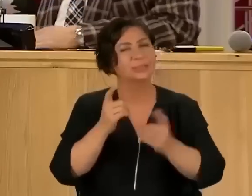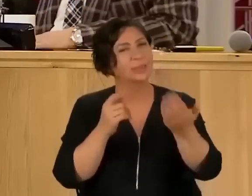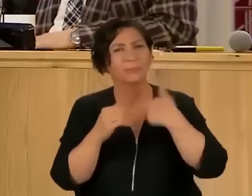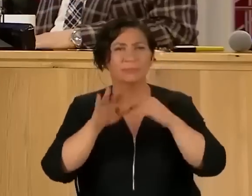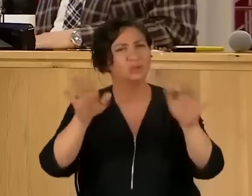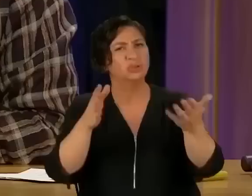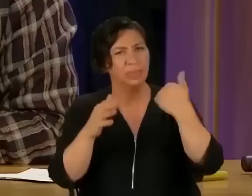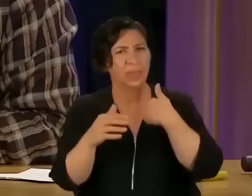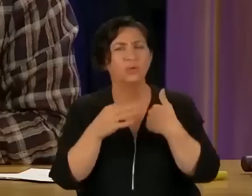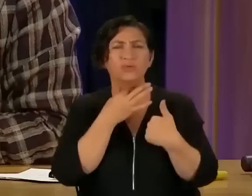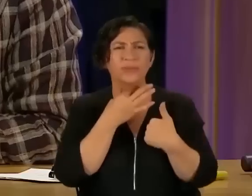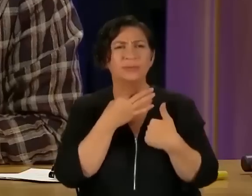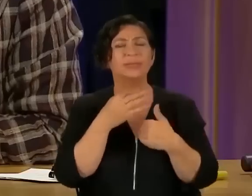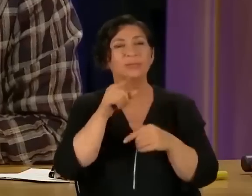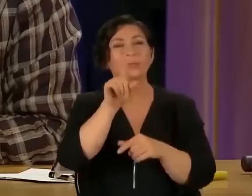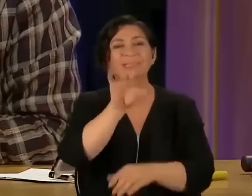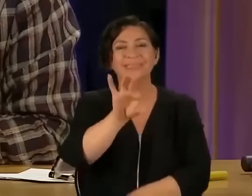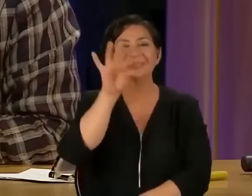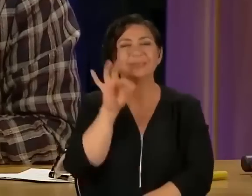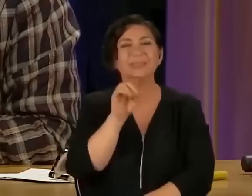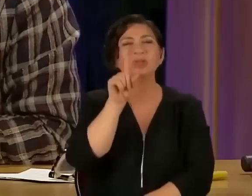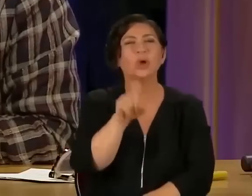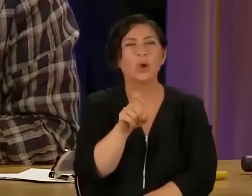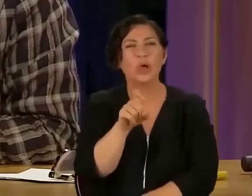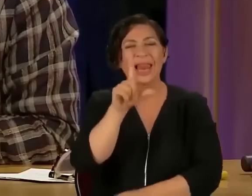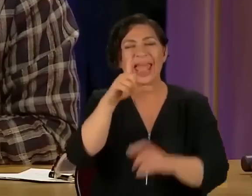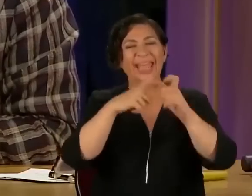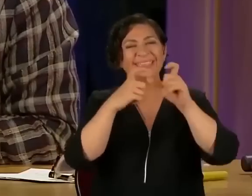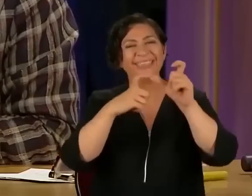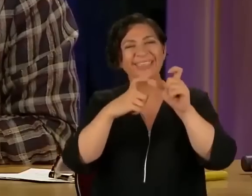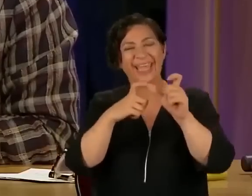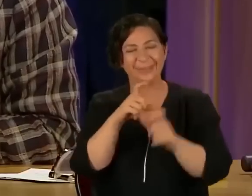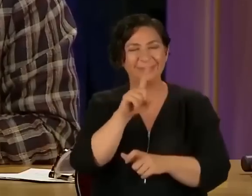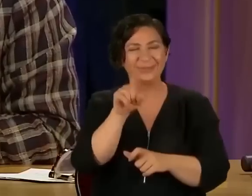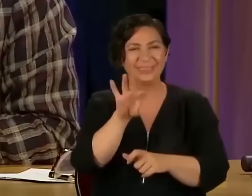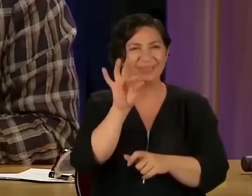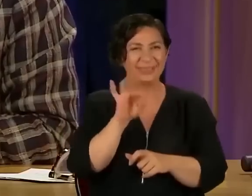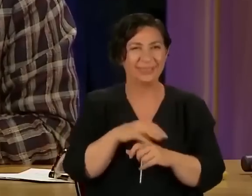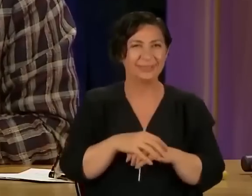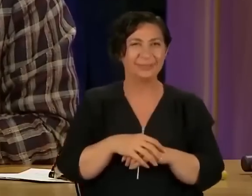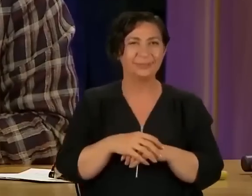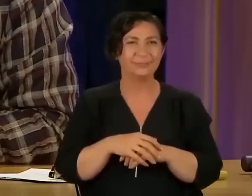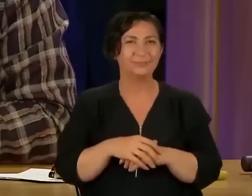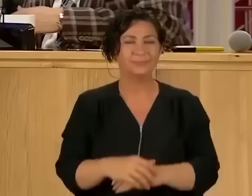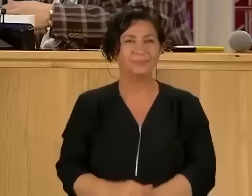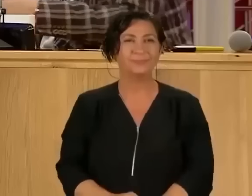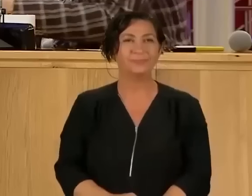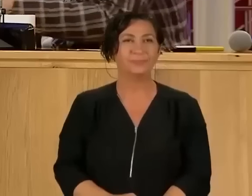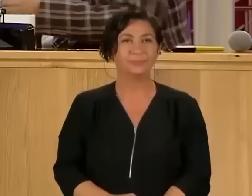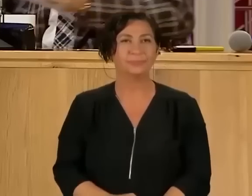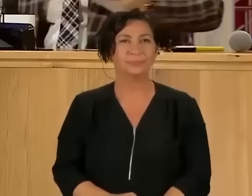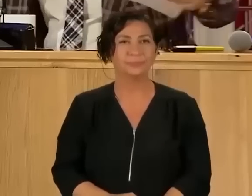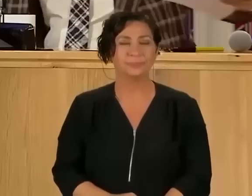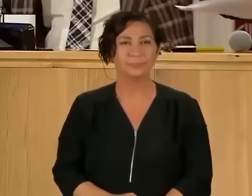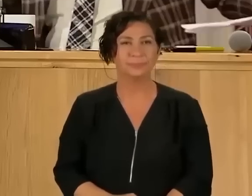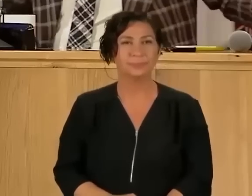bize bitince gel. Gelirim. Bitince gel. Bitince gel. Şuradan LGS sınavıyla ilgili bir soru çekeceksin lütfen. Çekeyim abi. Şunu. Hop hop